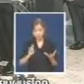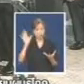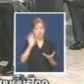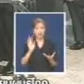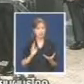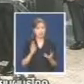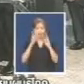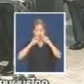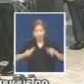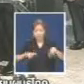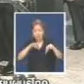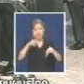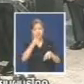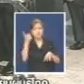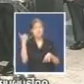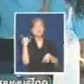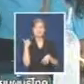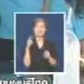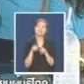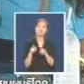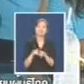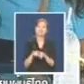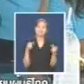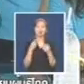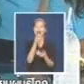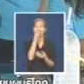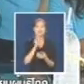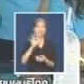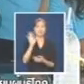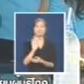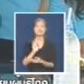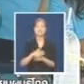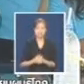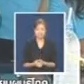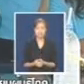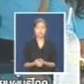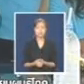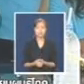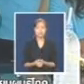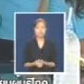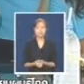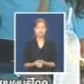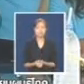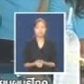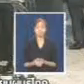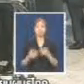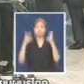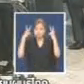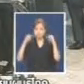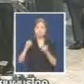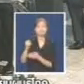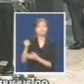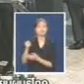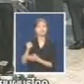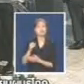เอกครับเมื่อวานท่านนายกเรื่องมีสินค้าอื่นๆด้วยทำไมคะอันนี้ท่านนายกได้มะโยบายครับเพราะว่าตัวเองเผื่อ